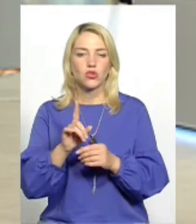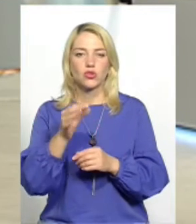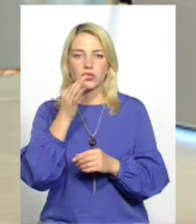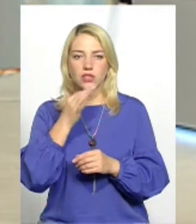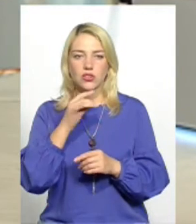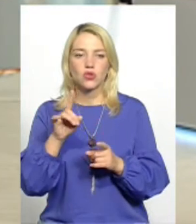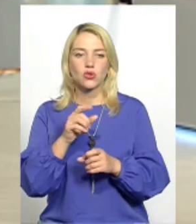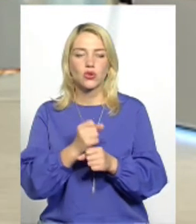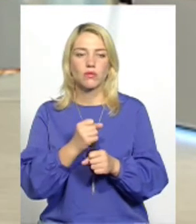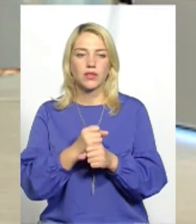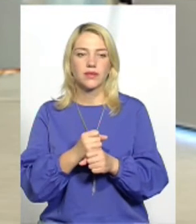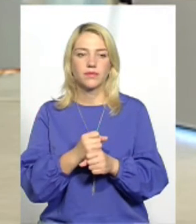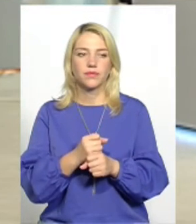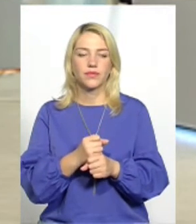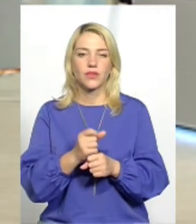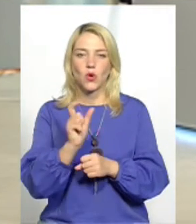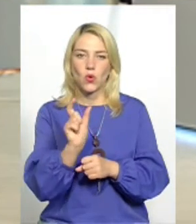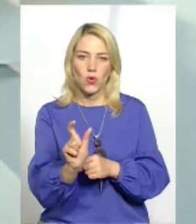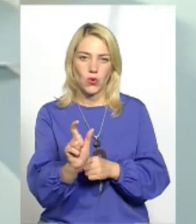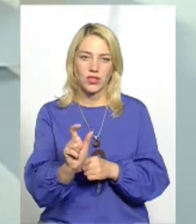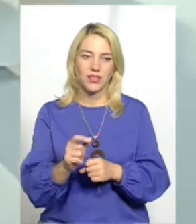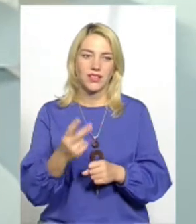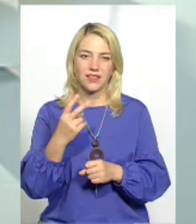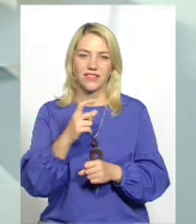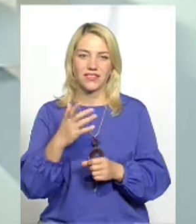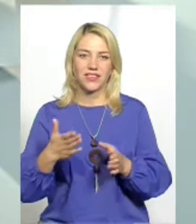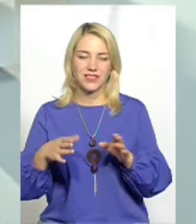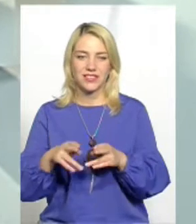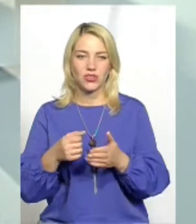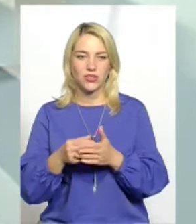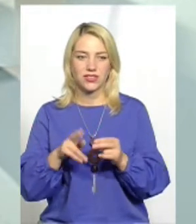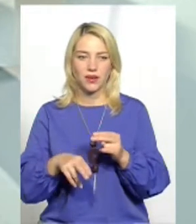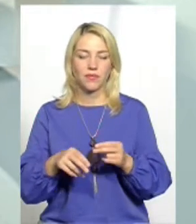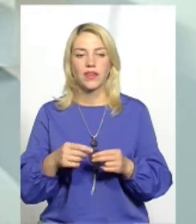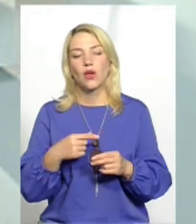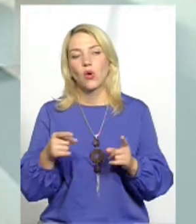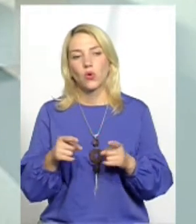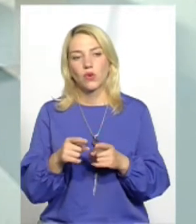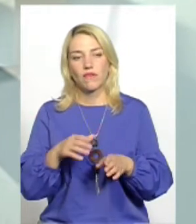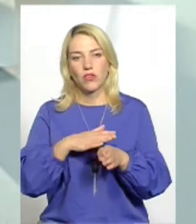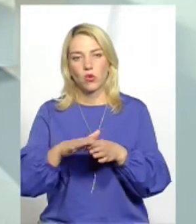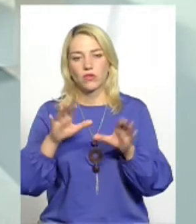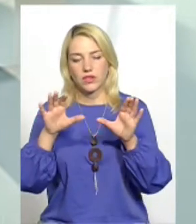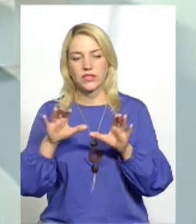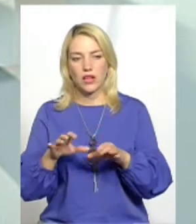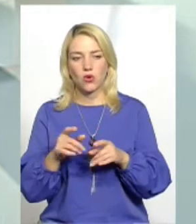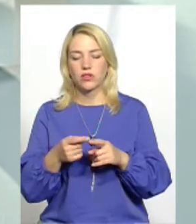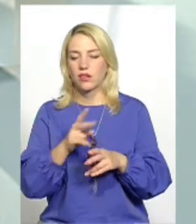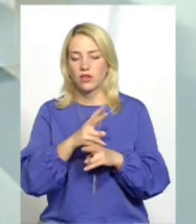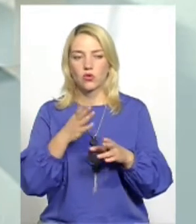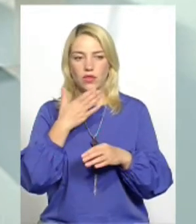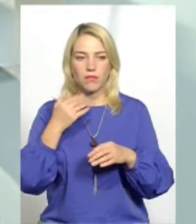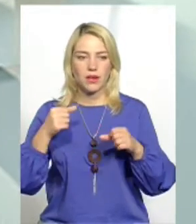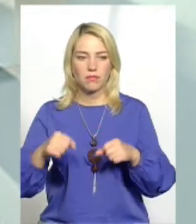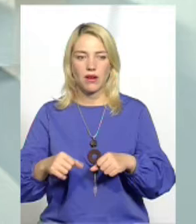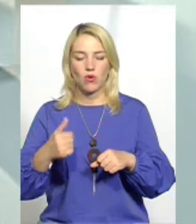скажете, що робити? Дуже коротенько. Дуже, бо 2 хвилини залишилось до кінця. Ну, коротенько виконувати закон. Дійсно, ніхто не має права в